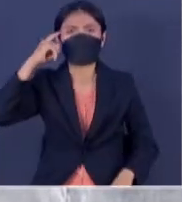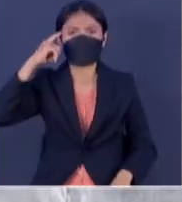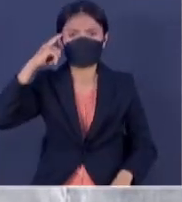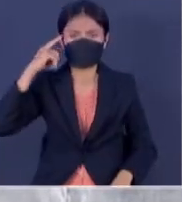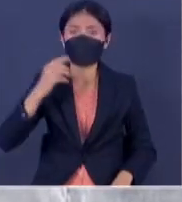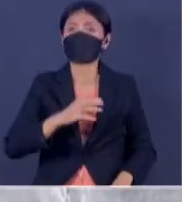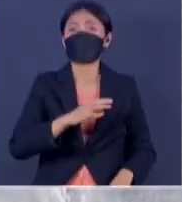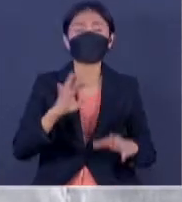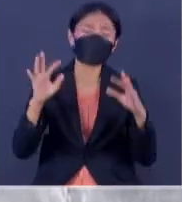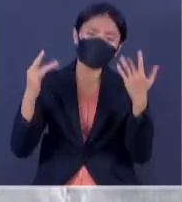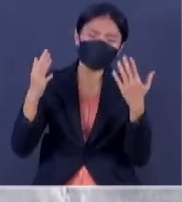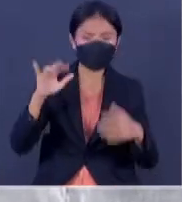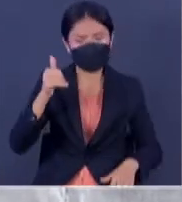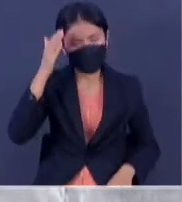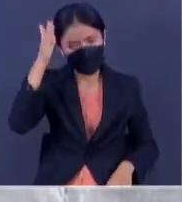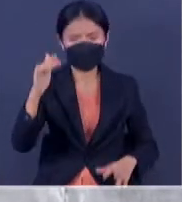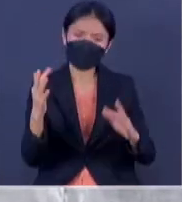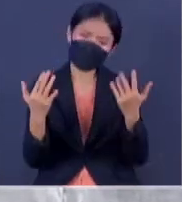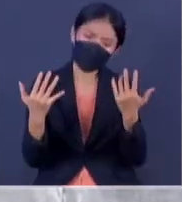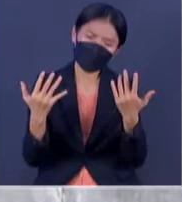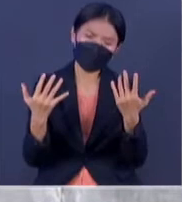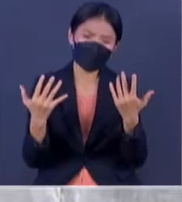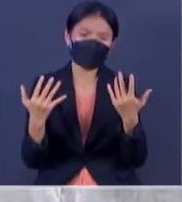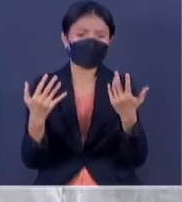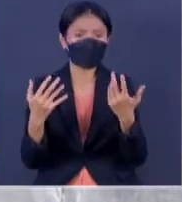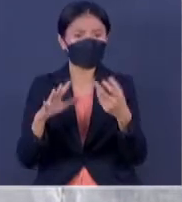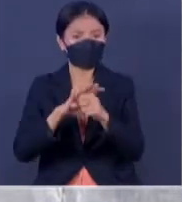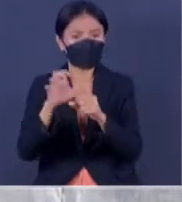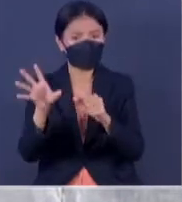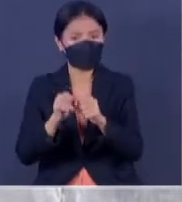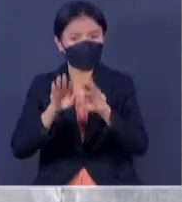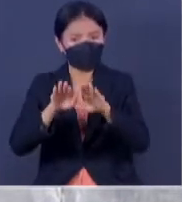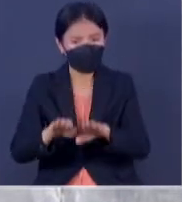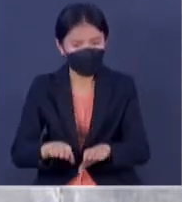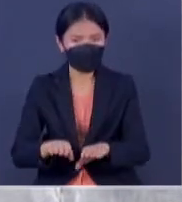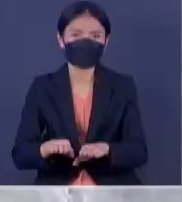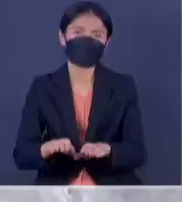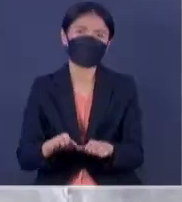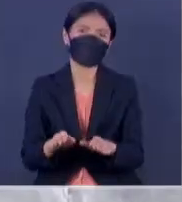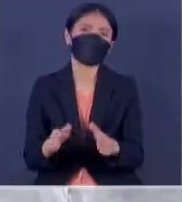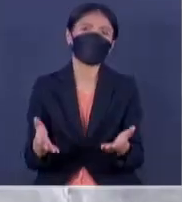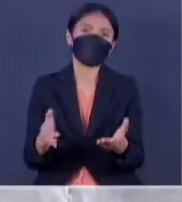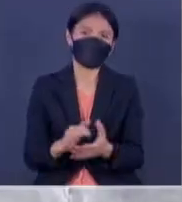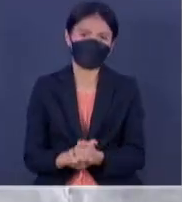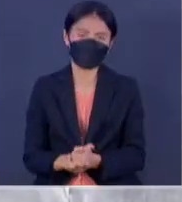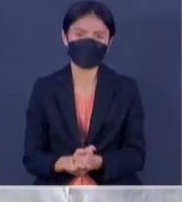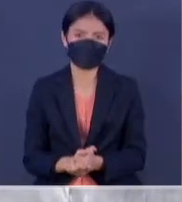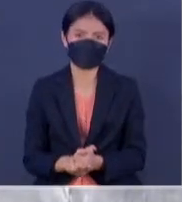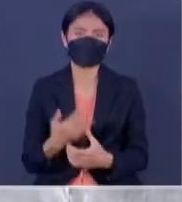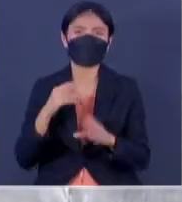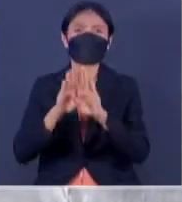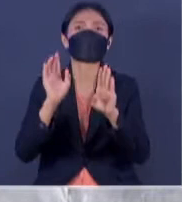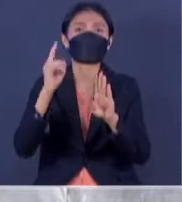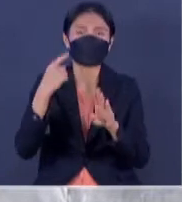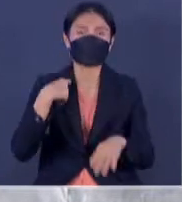หรือว่าจะมีขยายระยะเวลาให้สามารถสั่งกลับบ้านได้นานขึ้นนะครับ นอกจากผู้ประกอบการแล้วนะคะเรายังไ